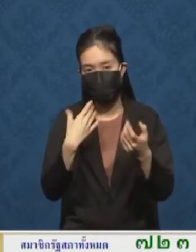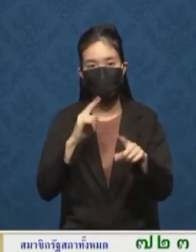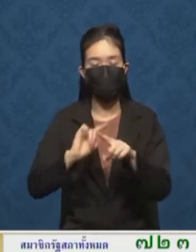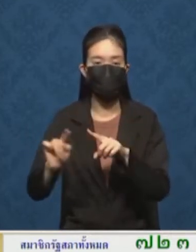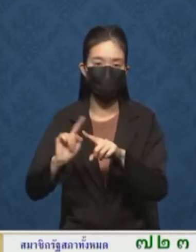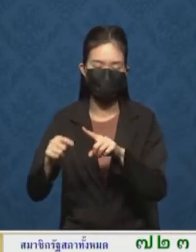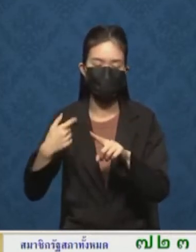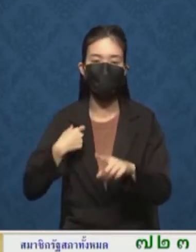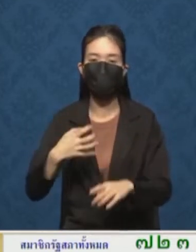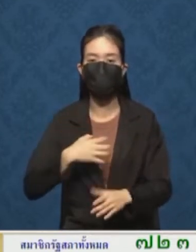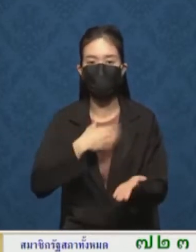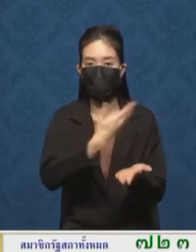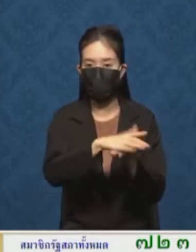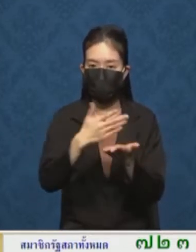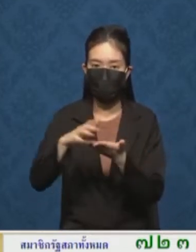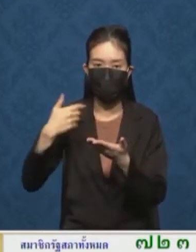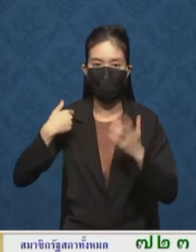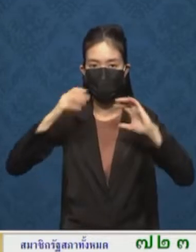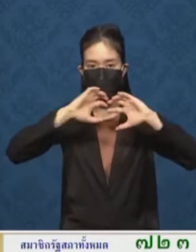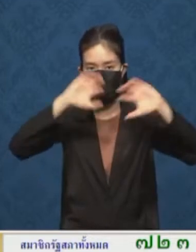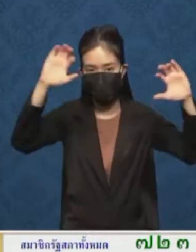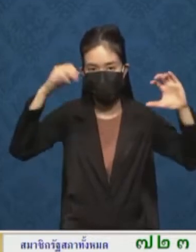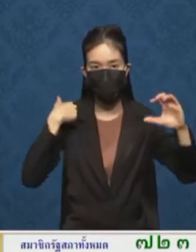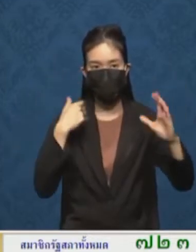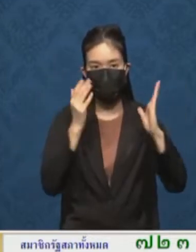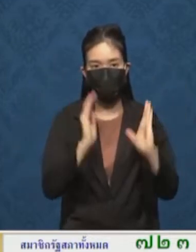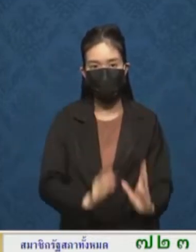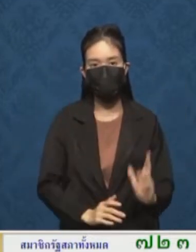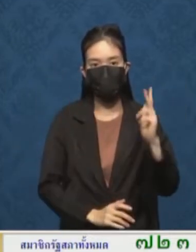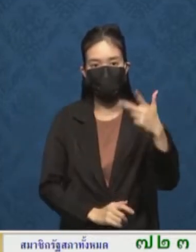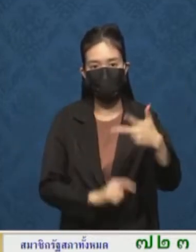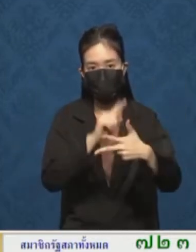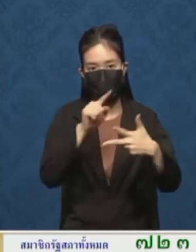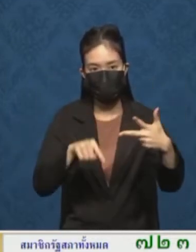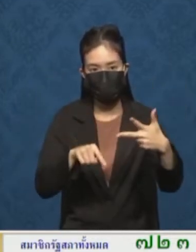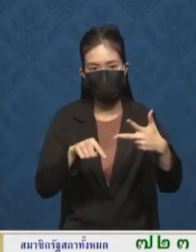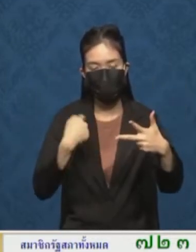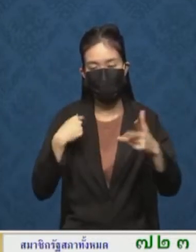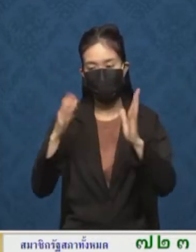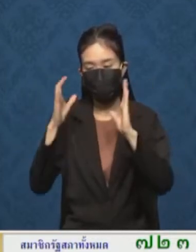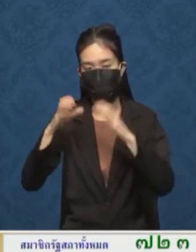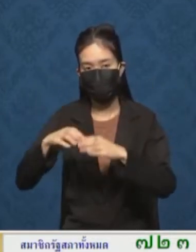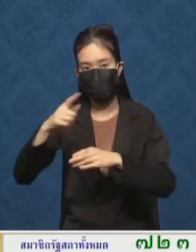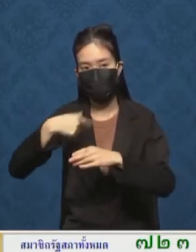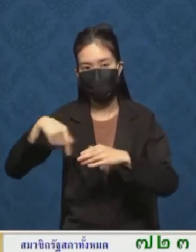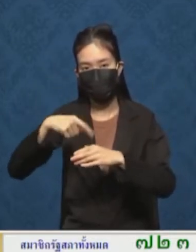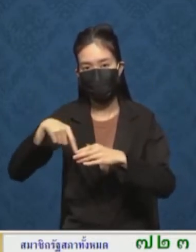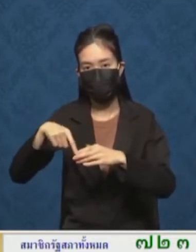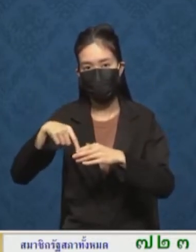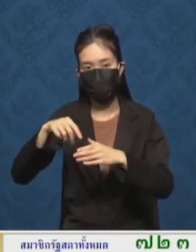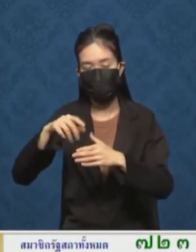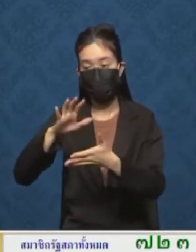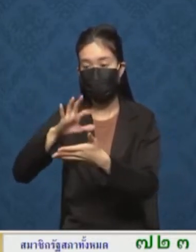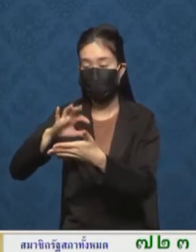ัรญ แบ่งไปเลยครฝ่ายลตรบาล 3เอาทร เฮยอ 3ฝ่ายข้างไปเรา seที่สรา